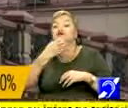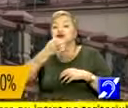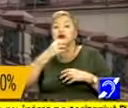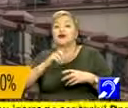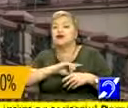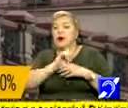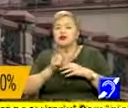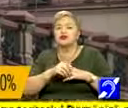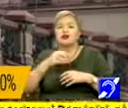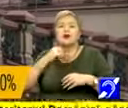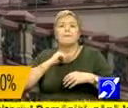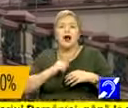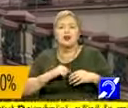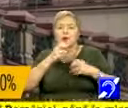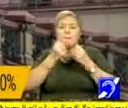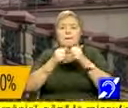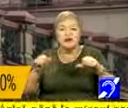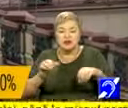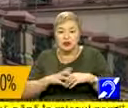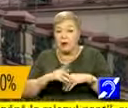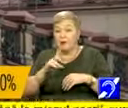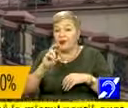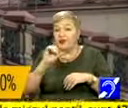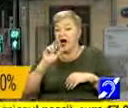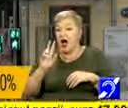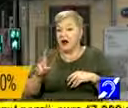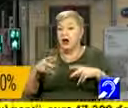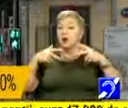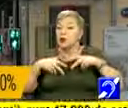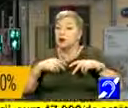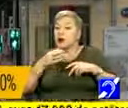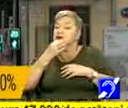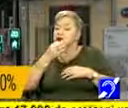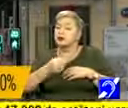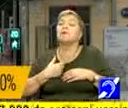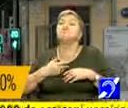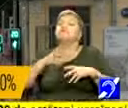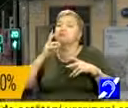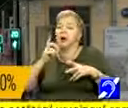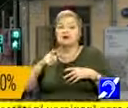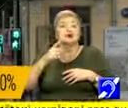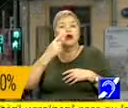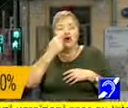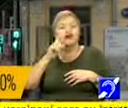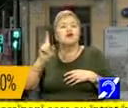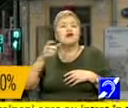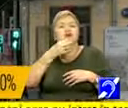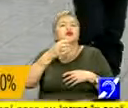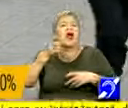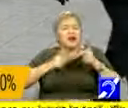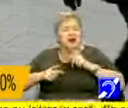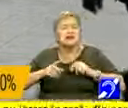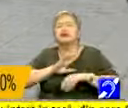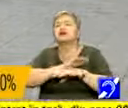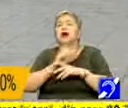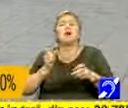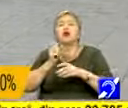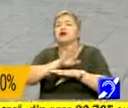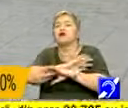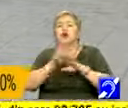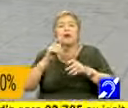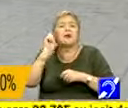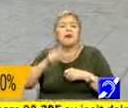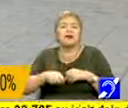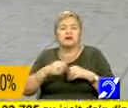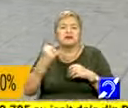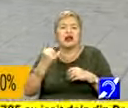dar Kremlinul rămâne sfidător și încrezător că poate rezista oricăror sancțiuni. Există planuri de reacție, acestea au fost